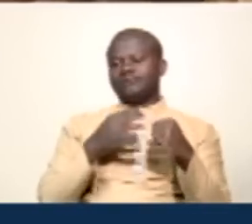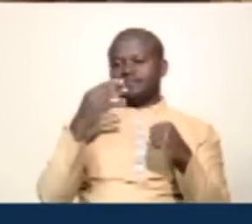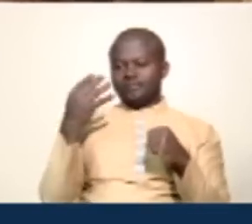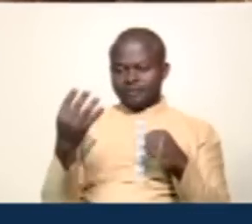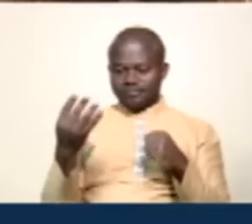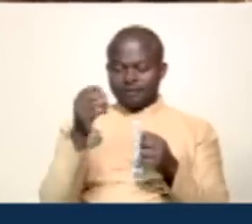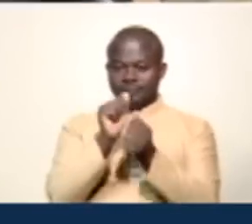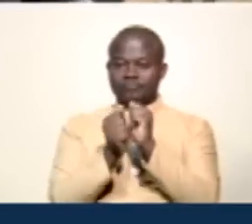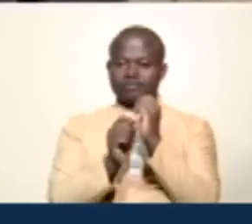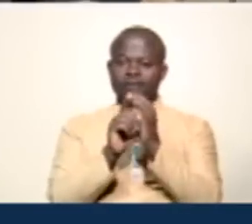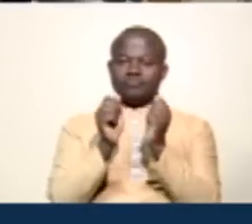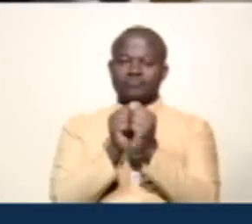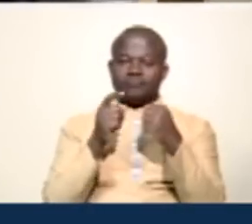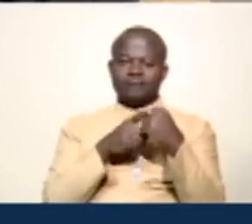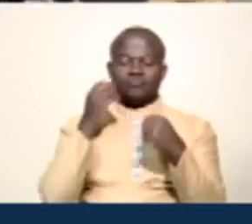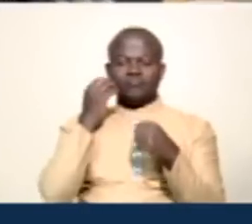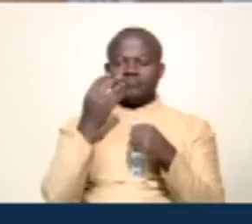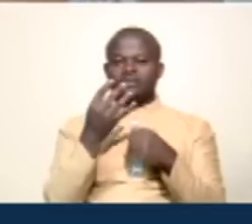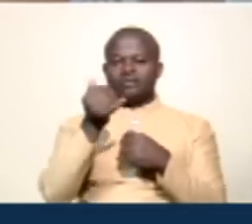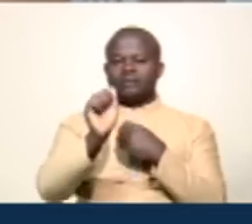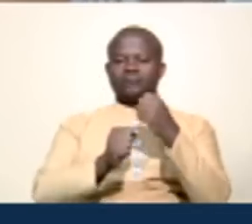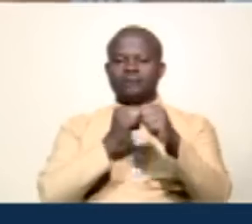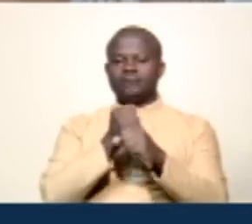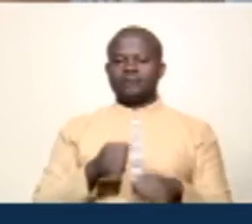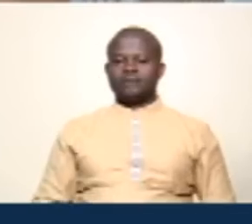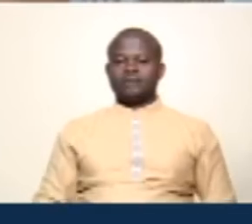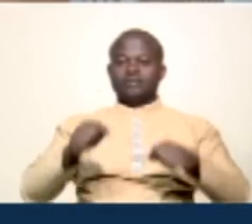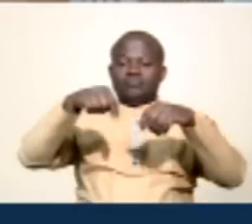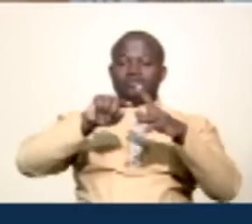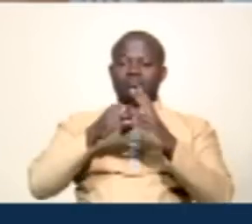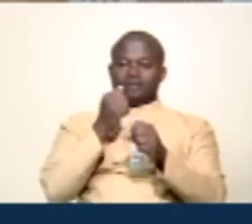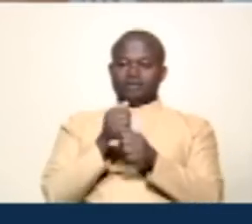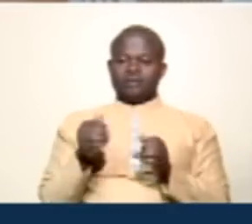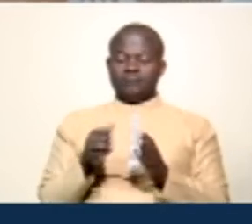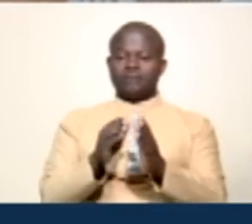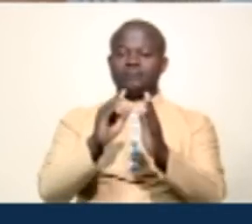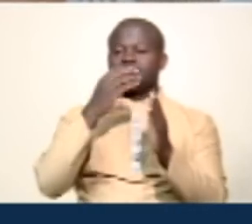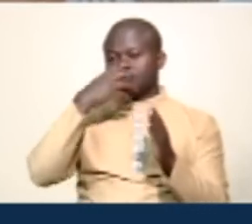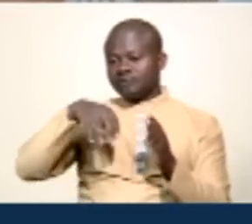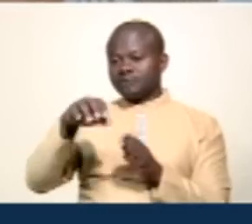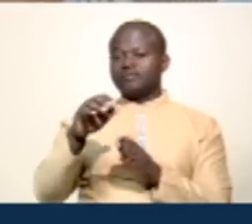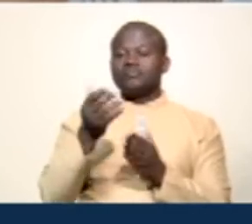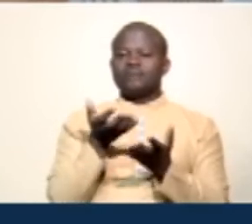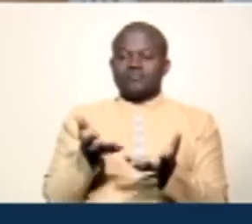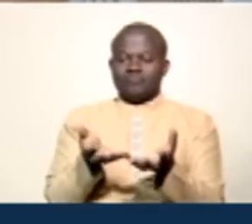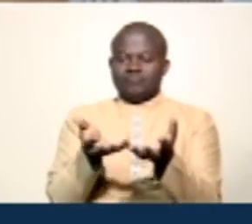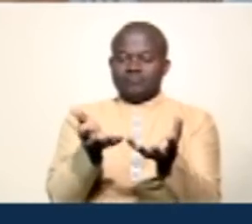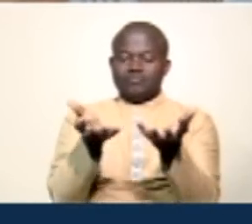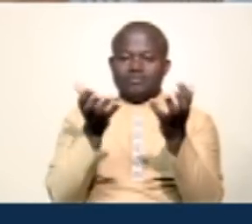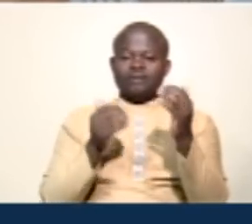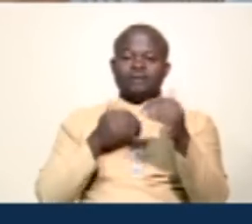1994 isenywa tariki ya 16 Mata wo mwaka hano bari batangiye gukora umuhanda wa gitarama kibuye hariya mu mashini ya tinga tinga